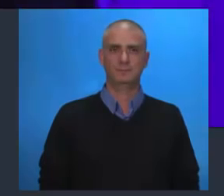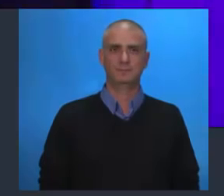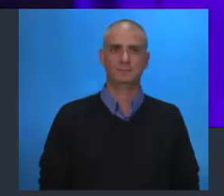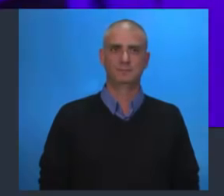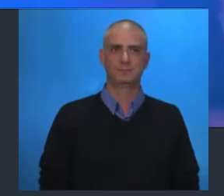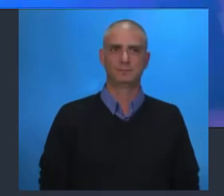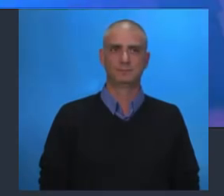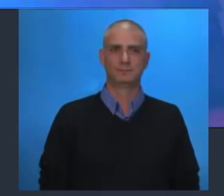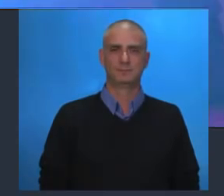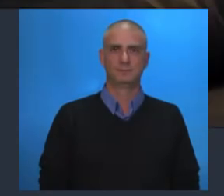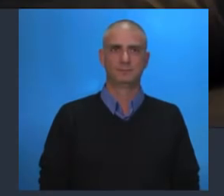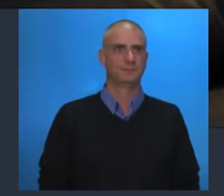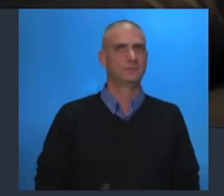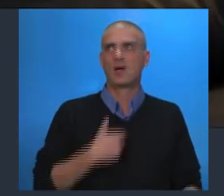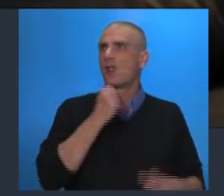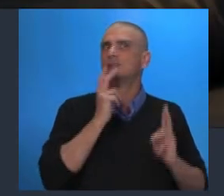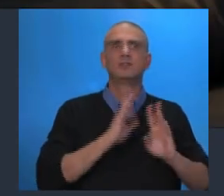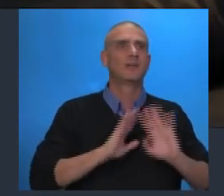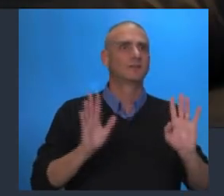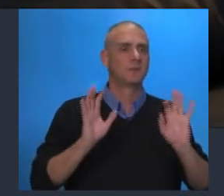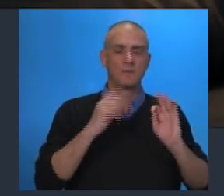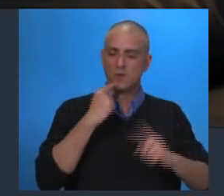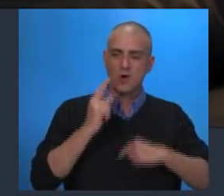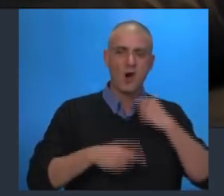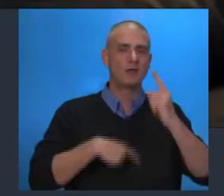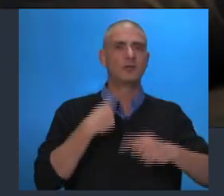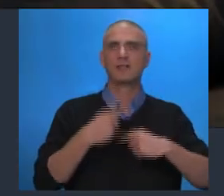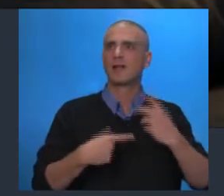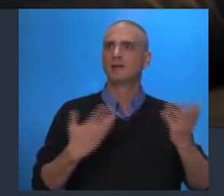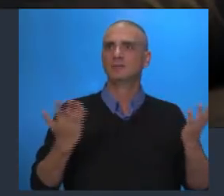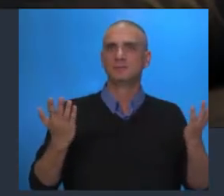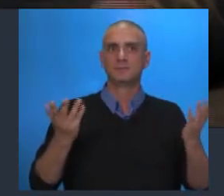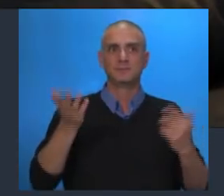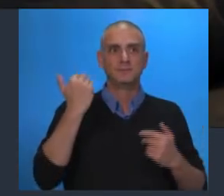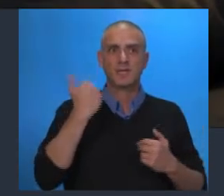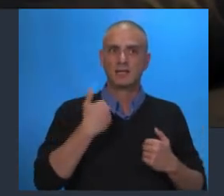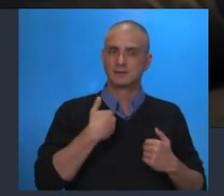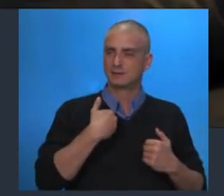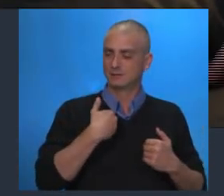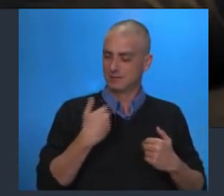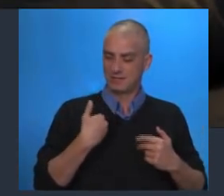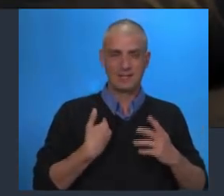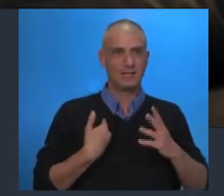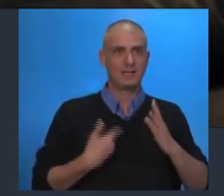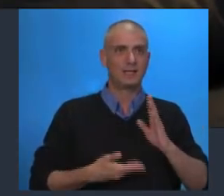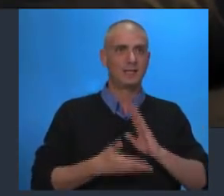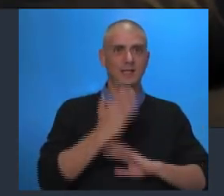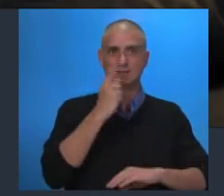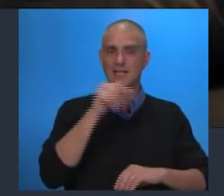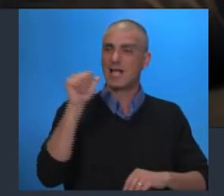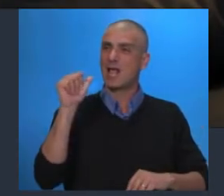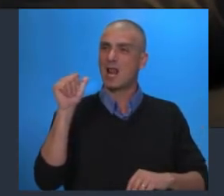אני לא רוצה שיפסיק לעולם, באמת, כל שנה. מאז היציאה של מיה לגן קורא לך עד היום